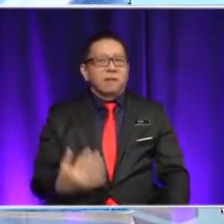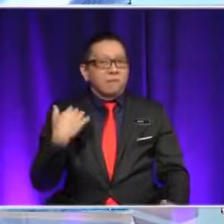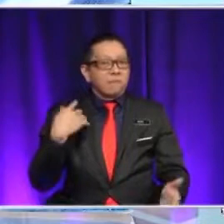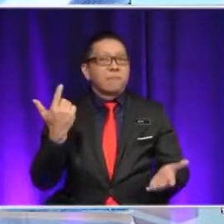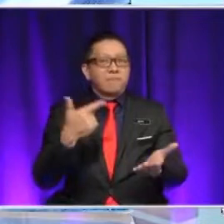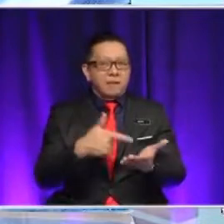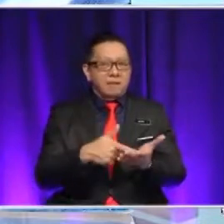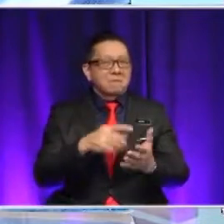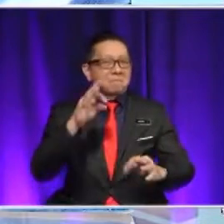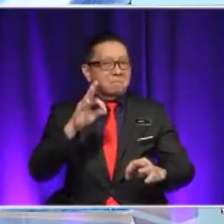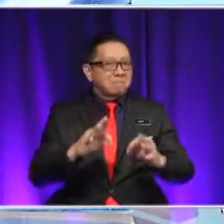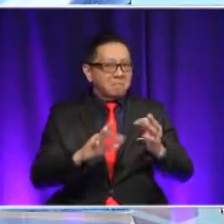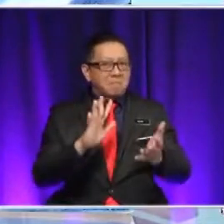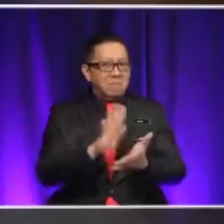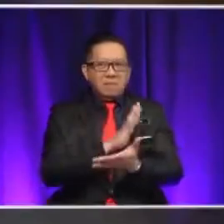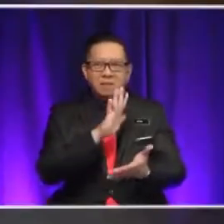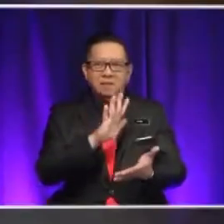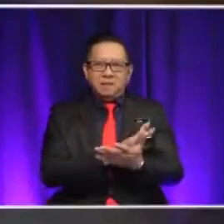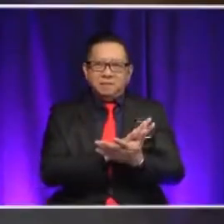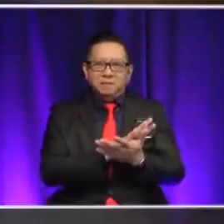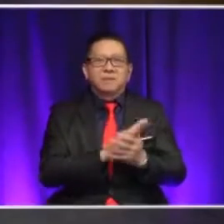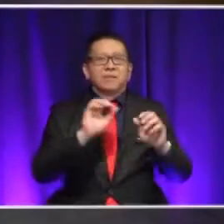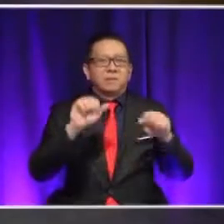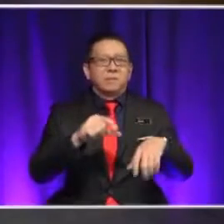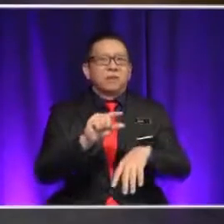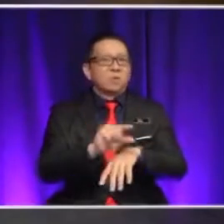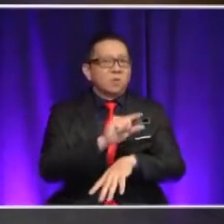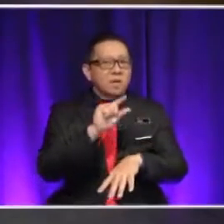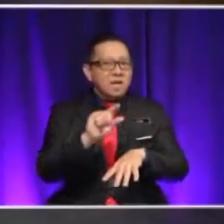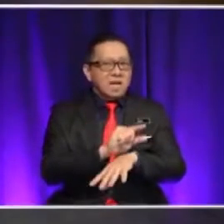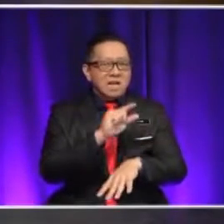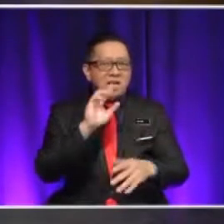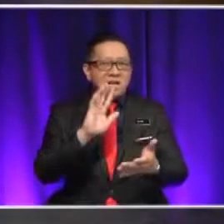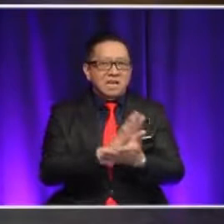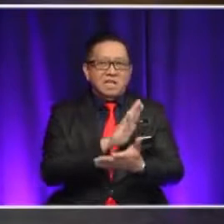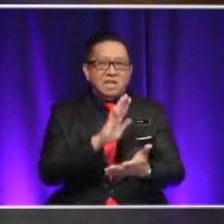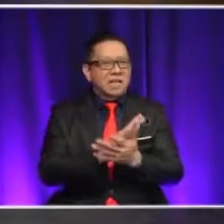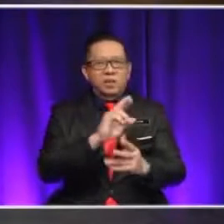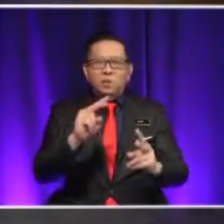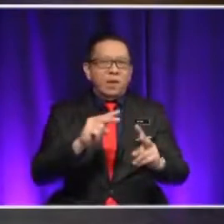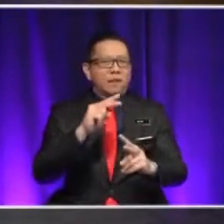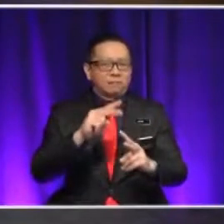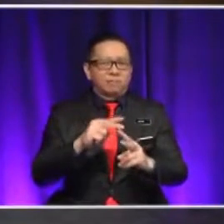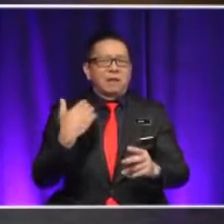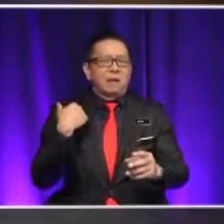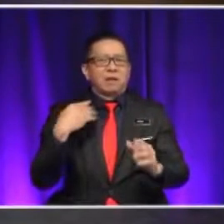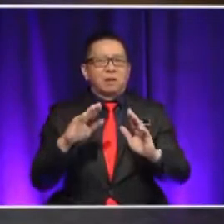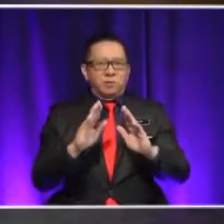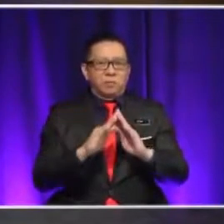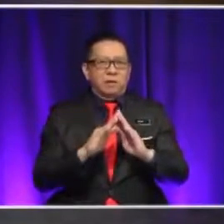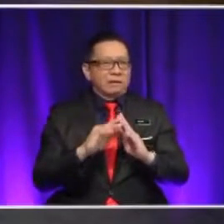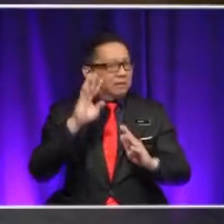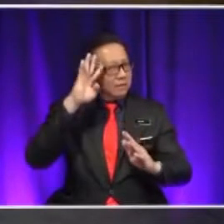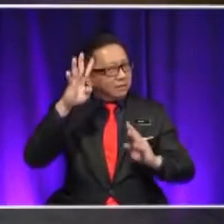Kalau tak Aduh sahabat kita lukisan gitu boleh gunakan apuak kertas yang bersesuaian lah mereka rumah sebab kita perlu